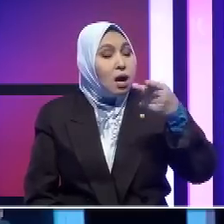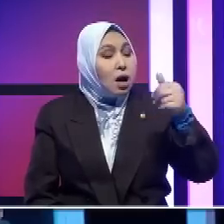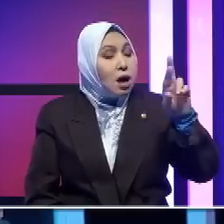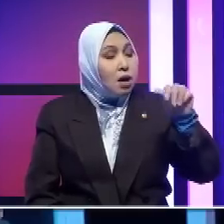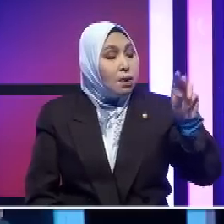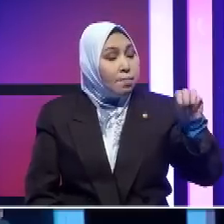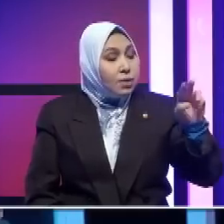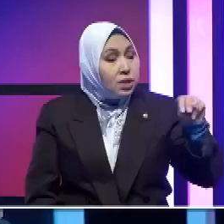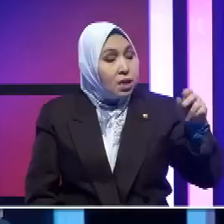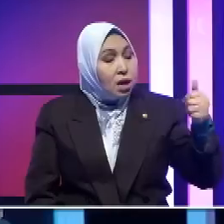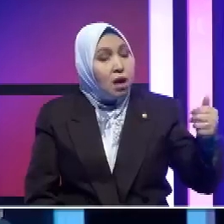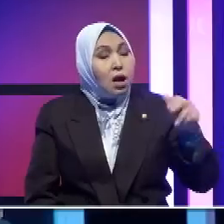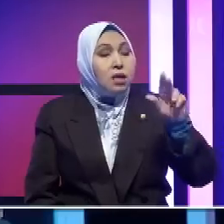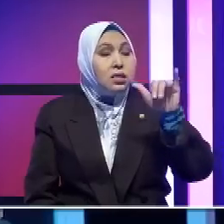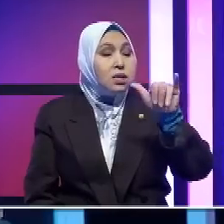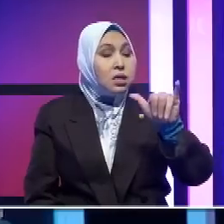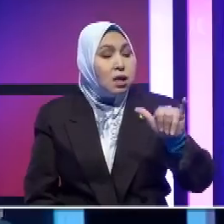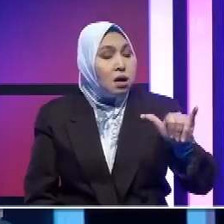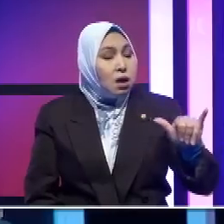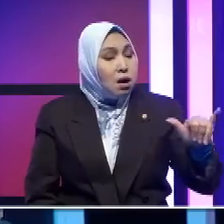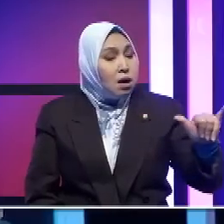حنان يا